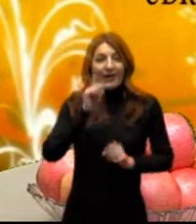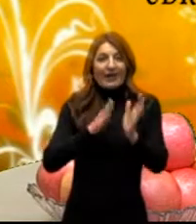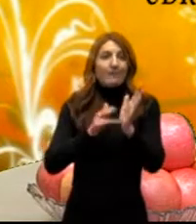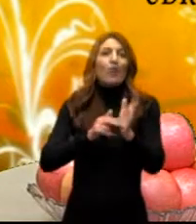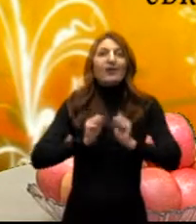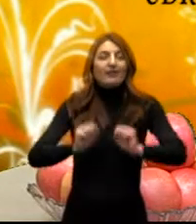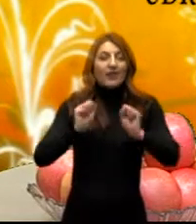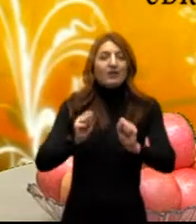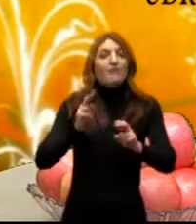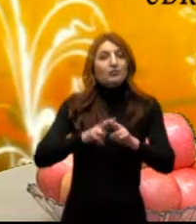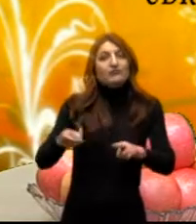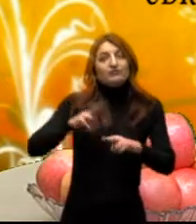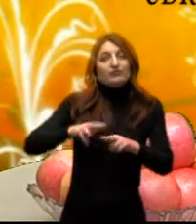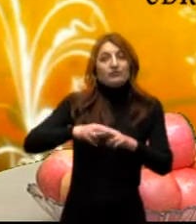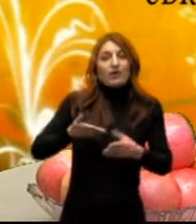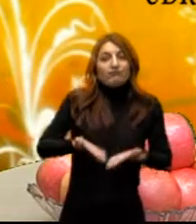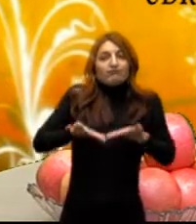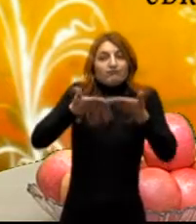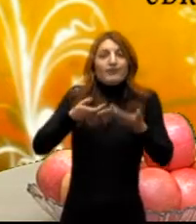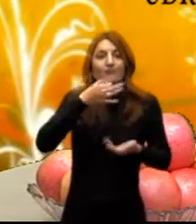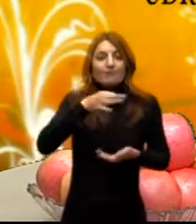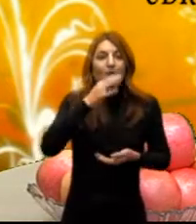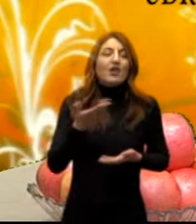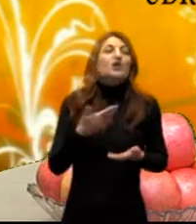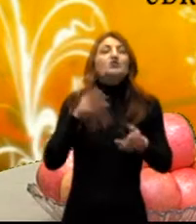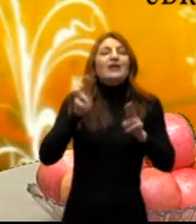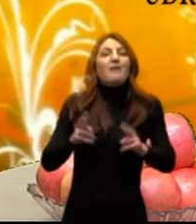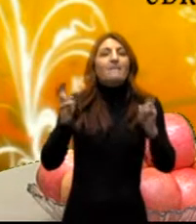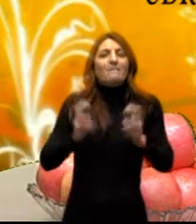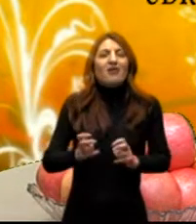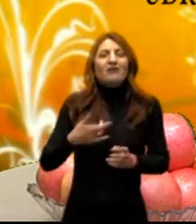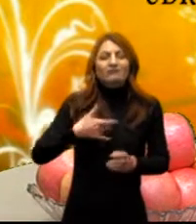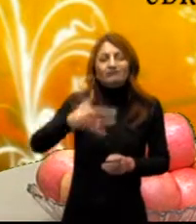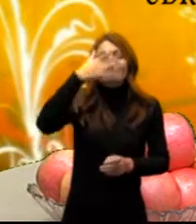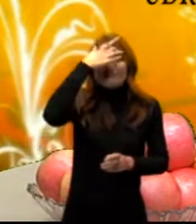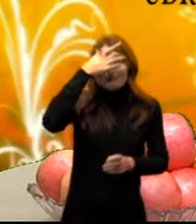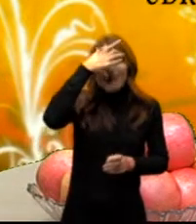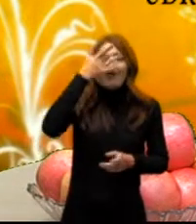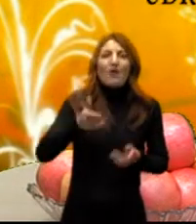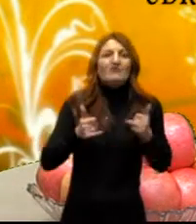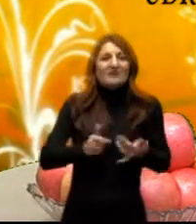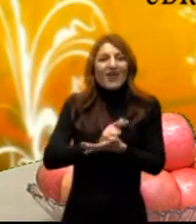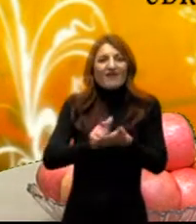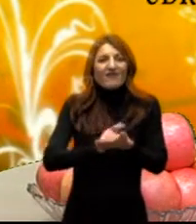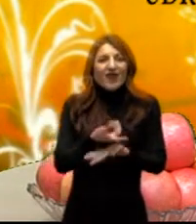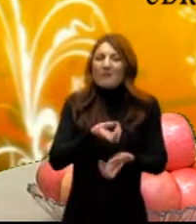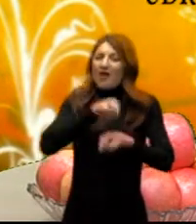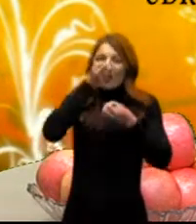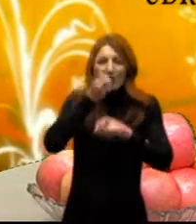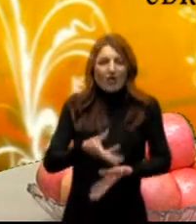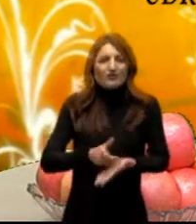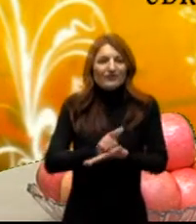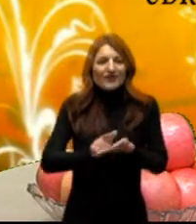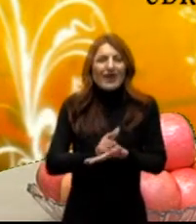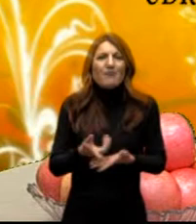možda mogli dizati i da imamo što manje glavobolja sad u ovom vremenu, koje je vrlo loše, koje